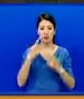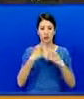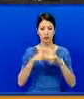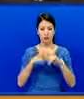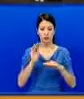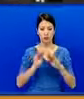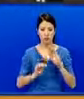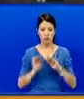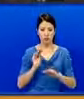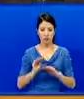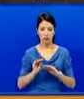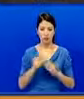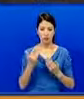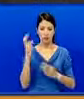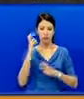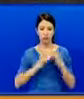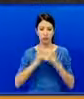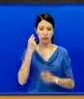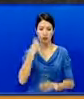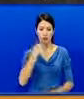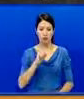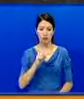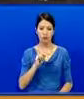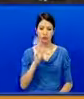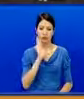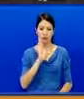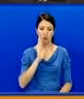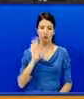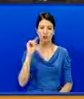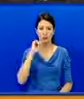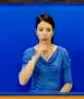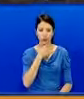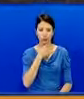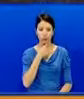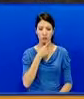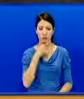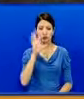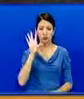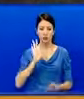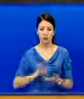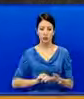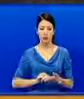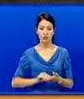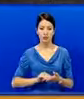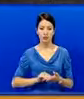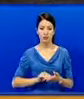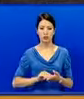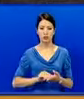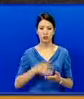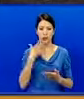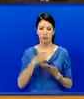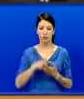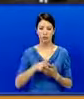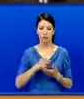Ол өнімнің сапасына, сосын жаңағы судың үнемдеуіне, жалпы сол өнімнің өз құнына